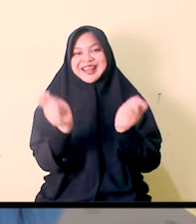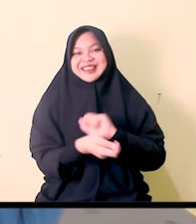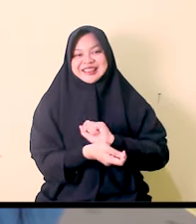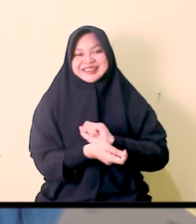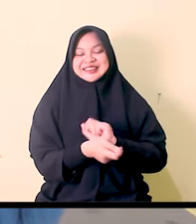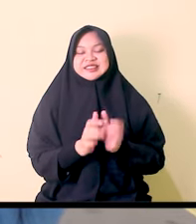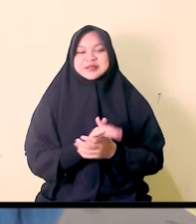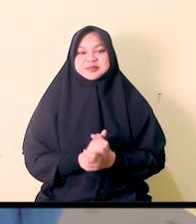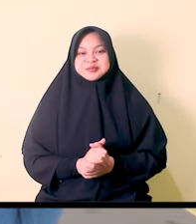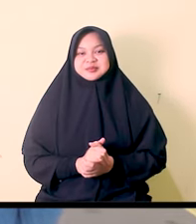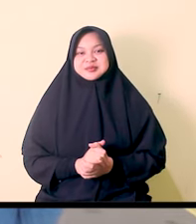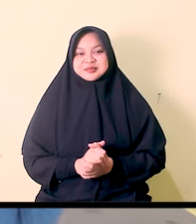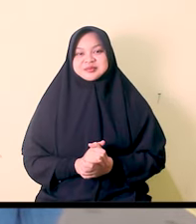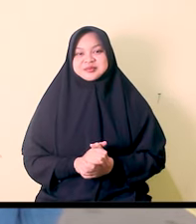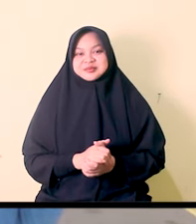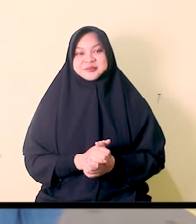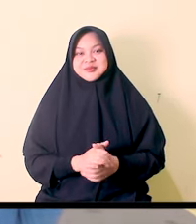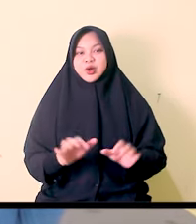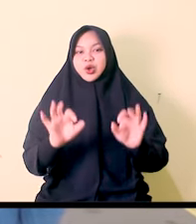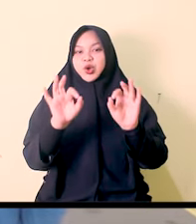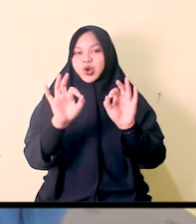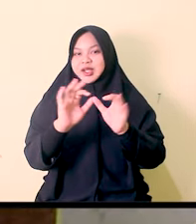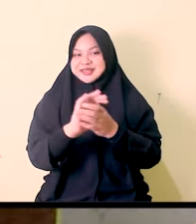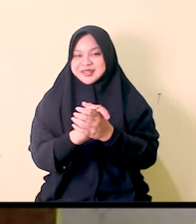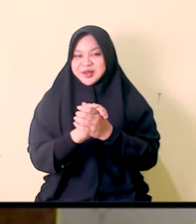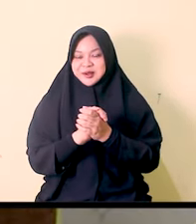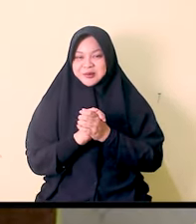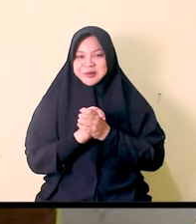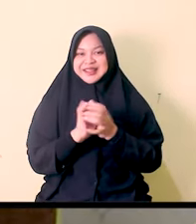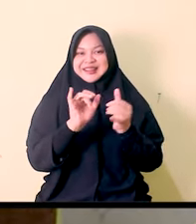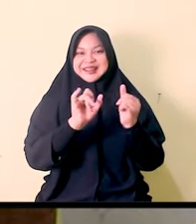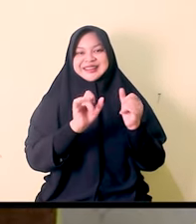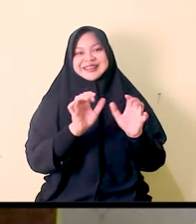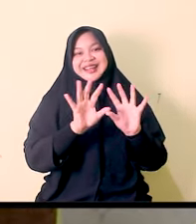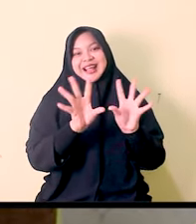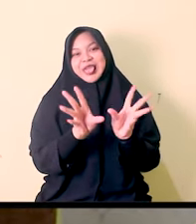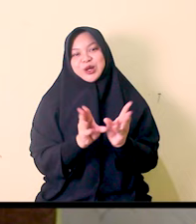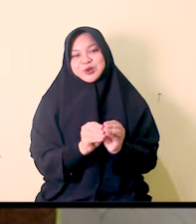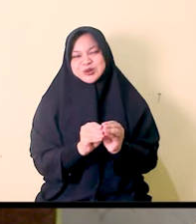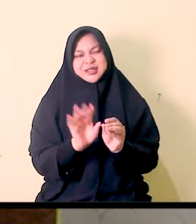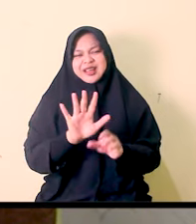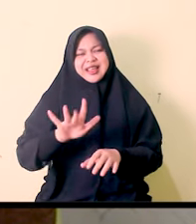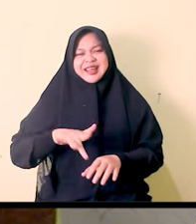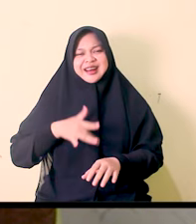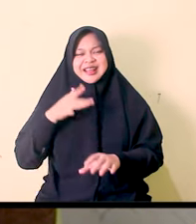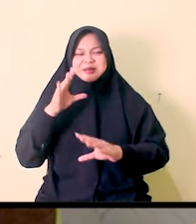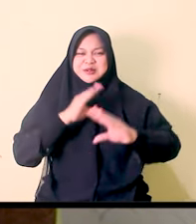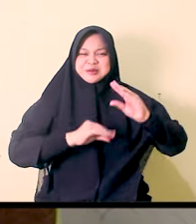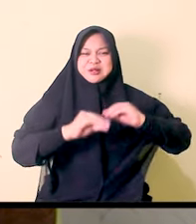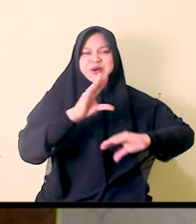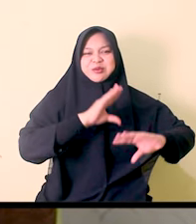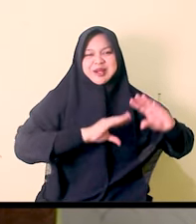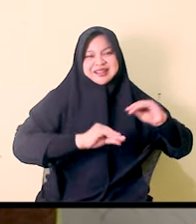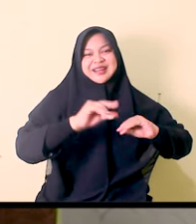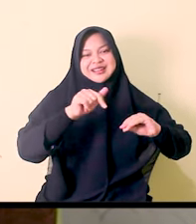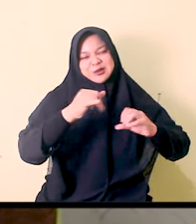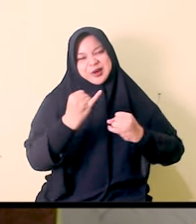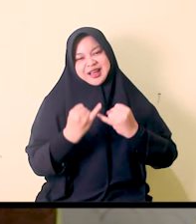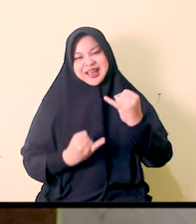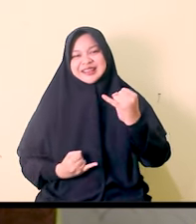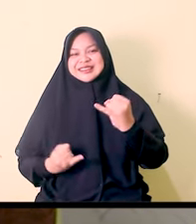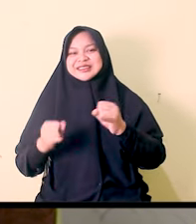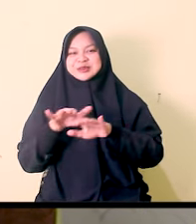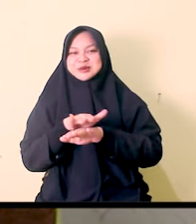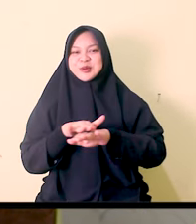Insyaallah Mbak bisa baik sobat inklusi tidak terasa perbincangan kita sudah sampai di